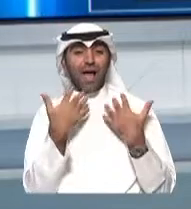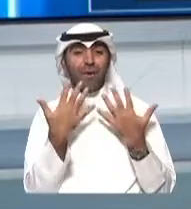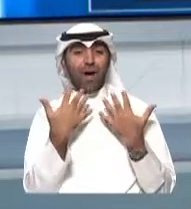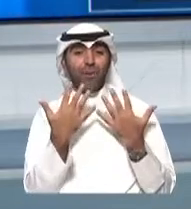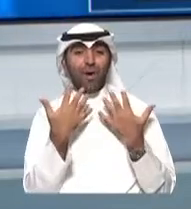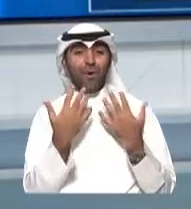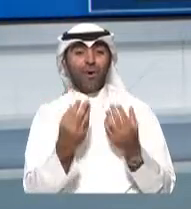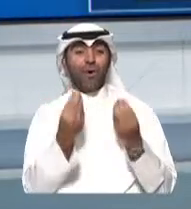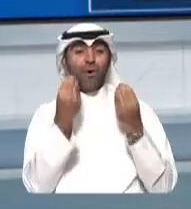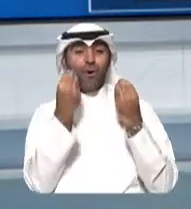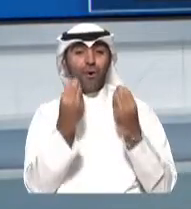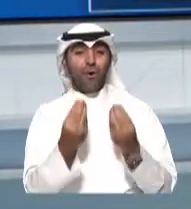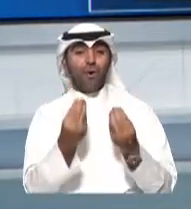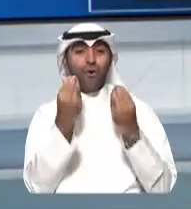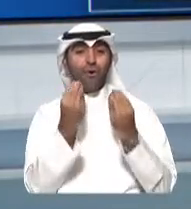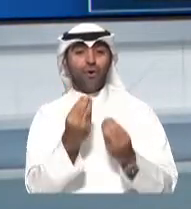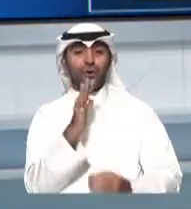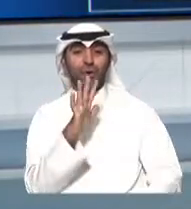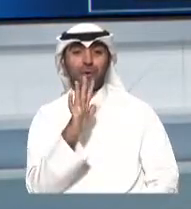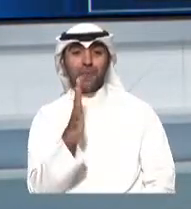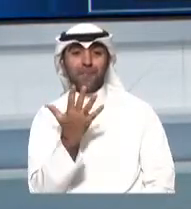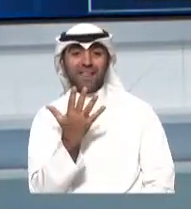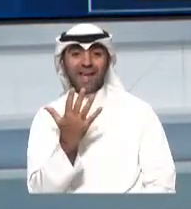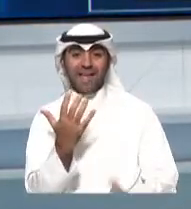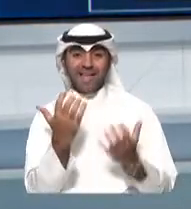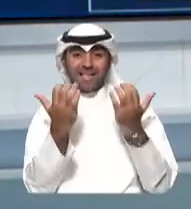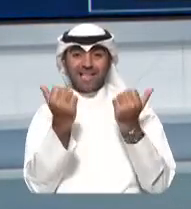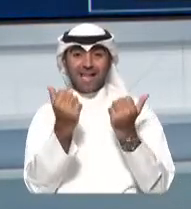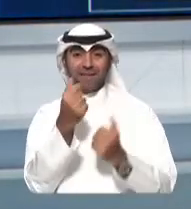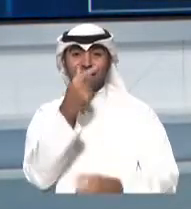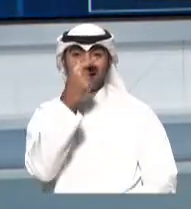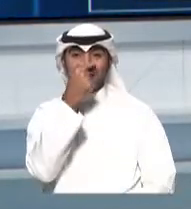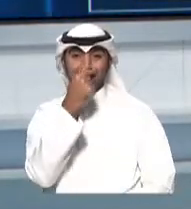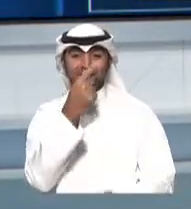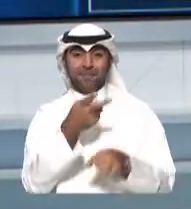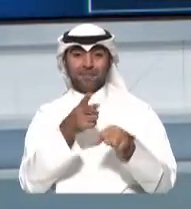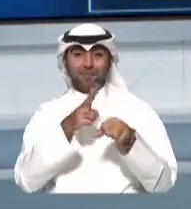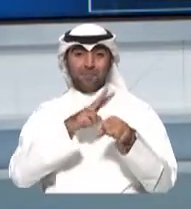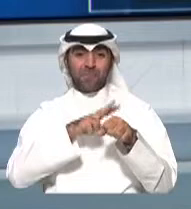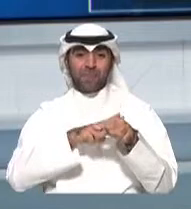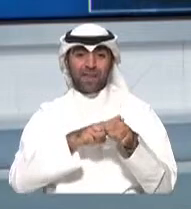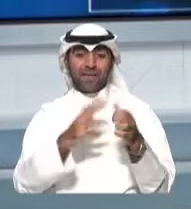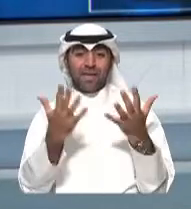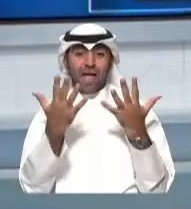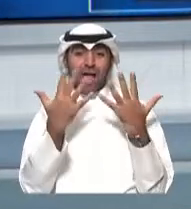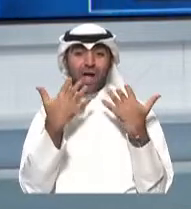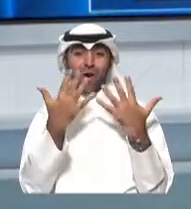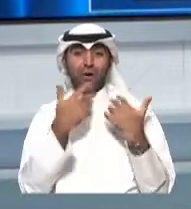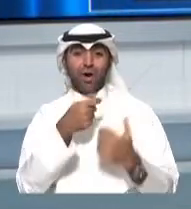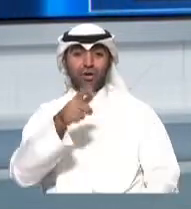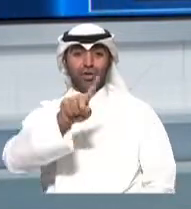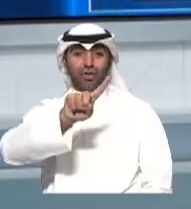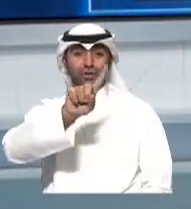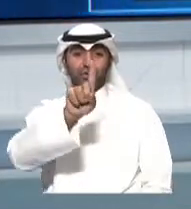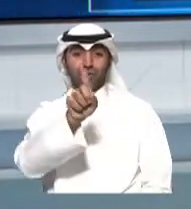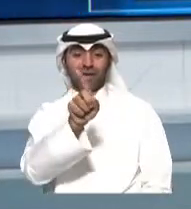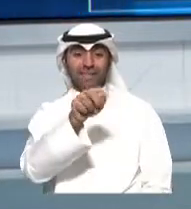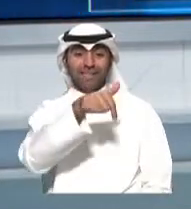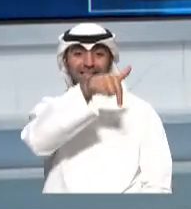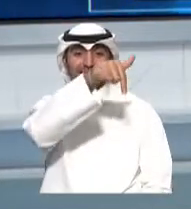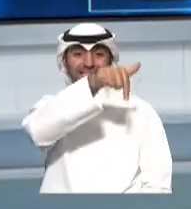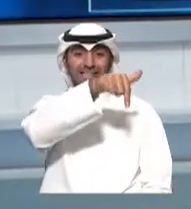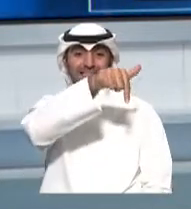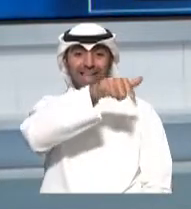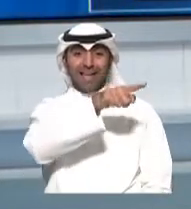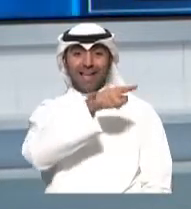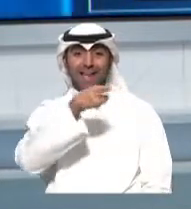والشاليهات، والهواء الكوس راح يستمر خفيف إلى معتدل من 6 إلى 28 ومن 8 إلى 28 في يوم الخميس. في يومي الأربعاء والخميس عبور لبعض